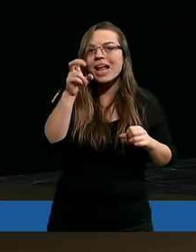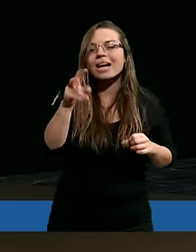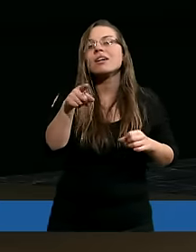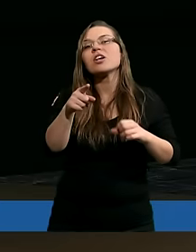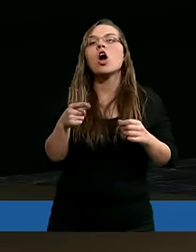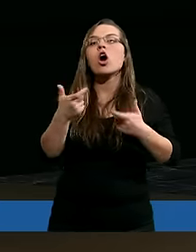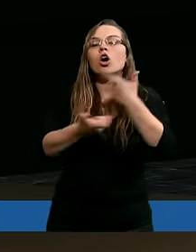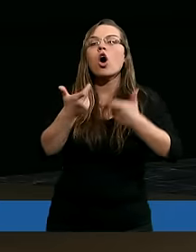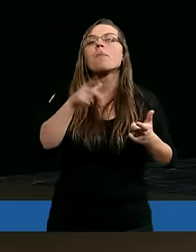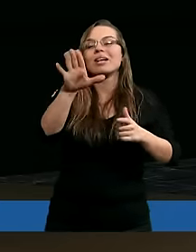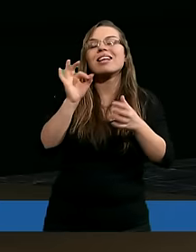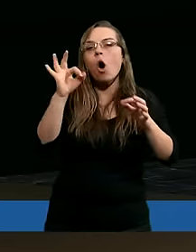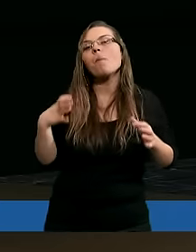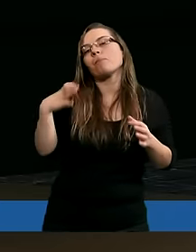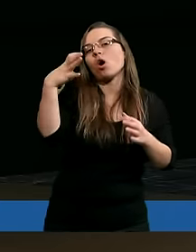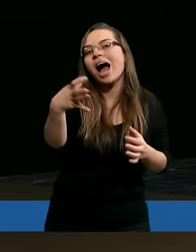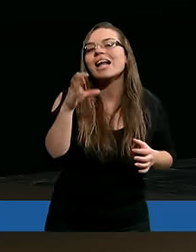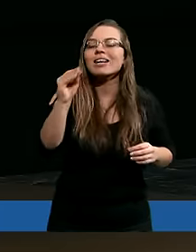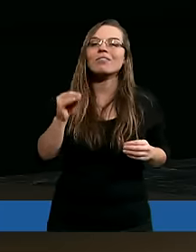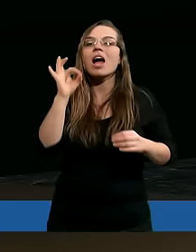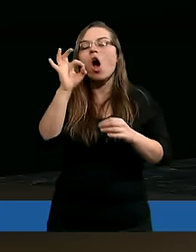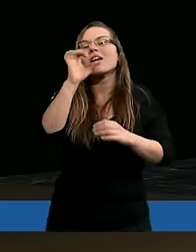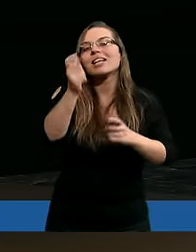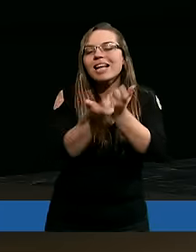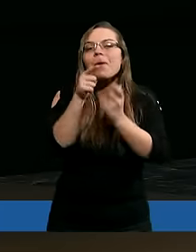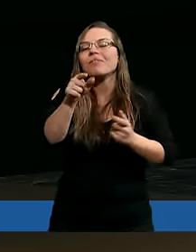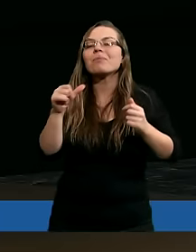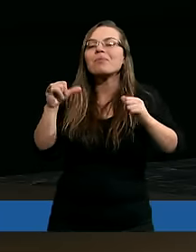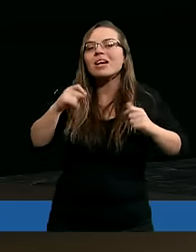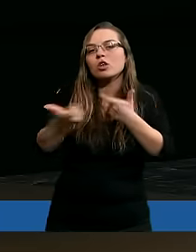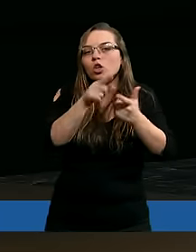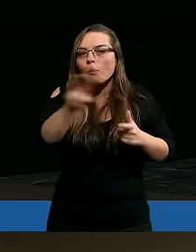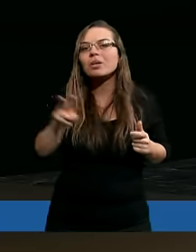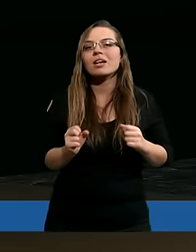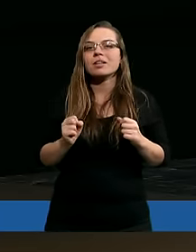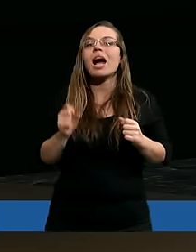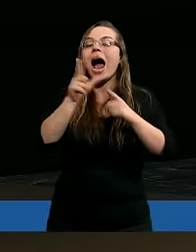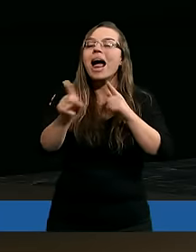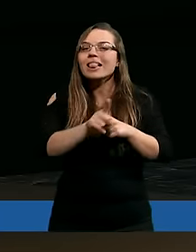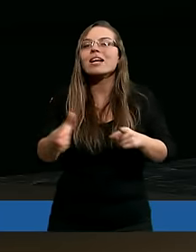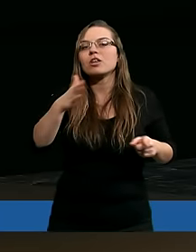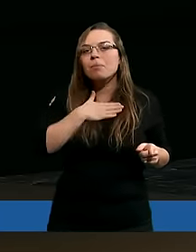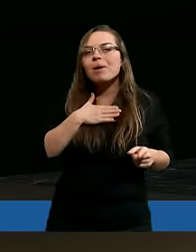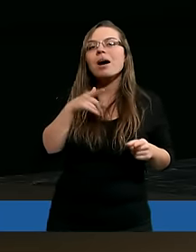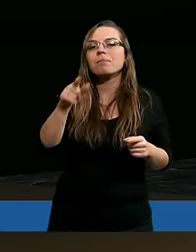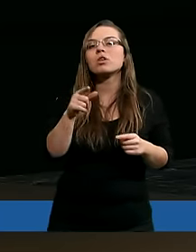podejrzewam, że sława o jego bogactwie była tam na całej okolicy była znana. Ale mamy też